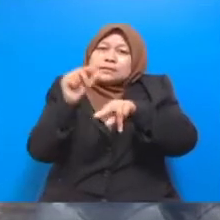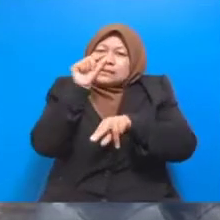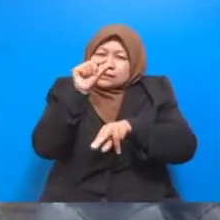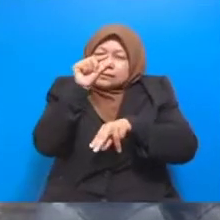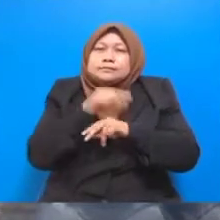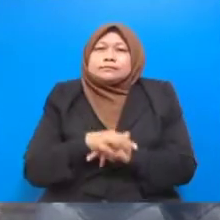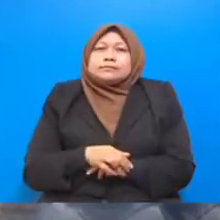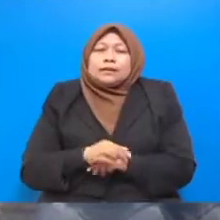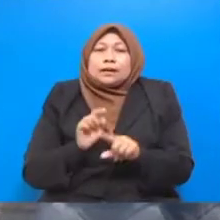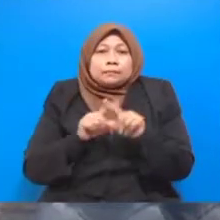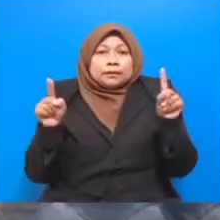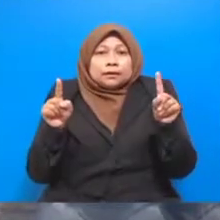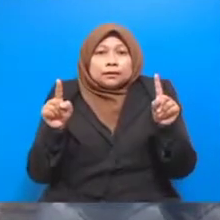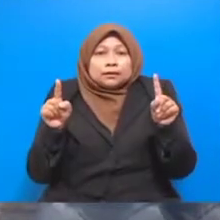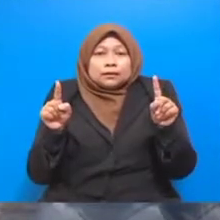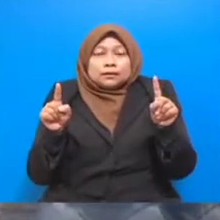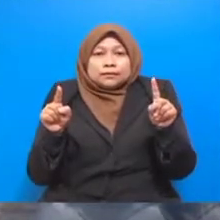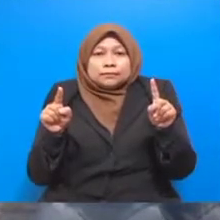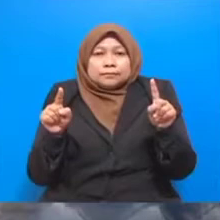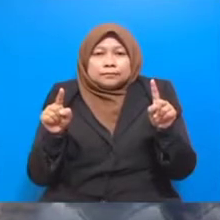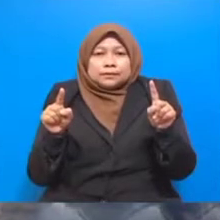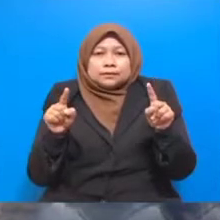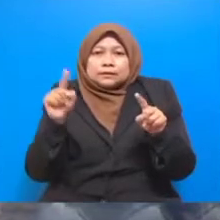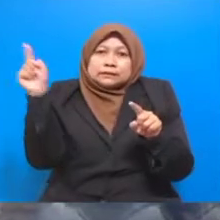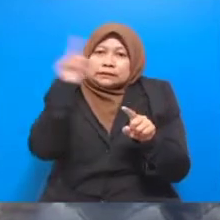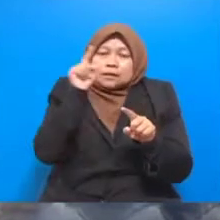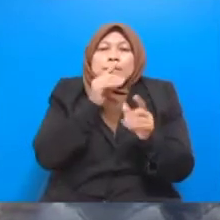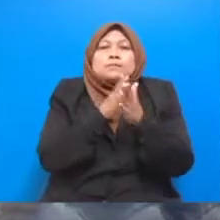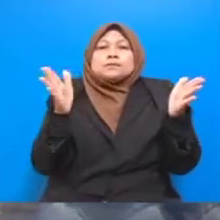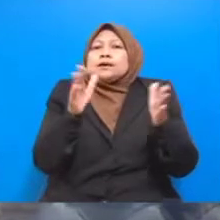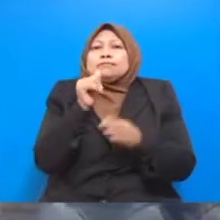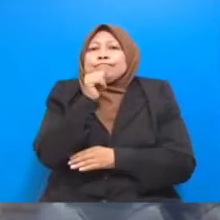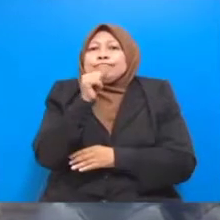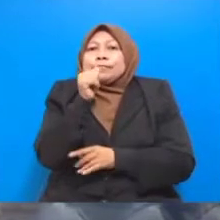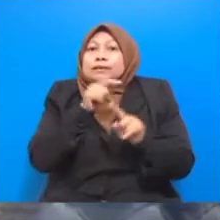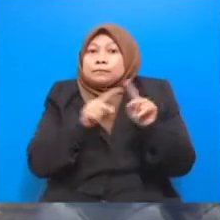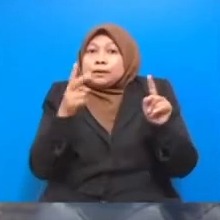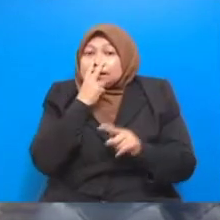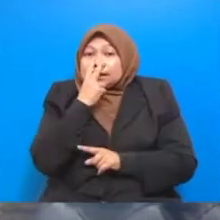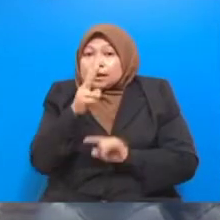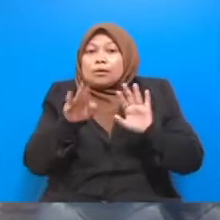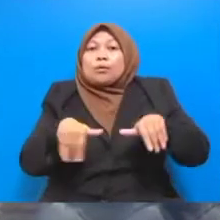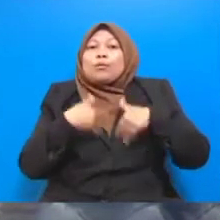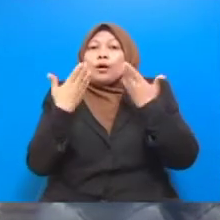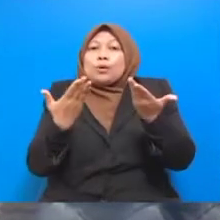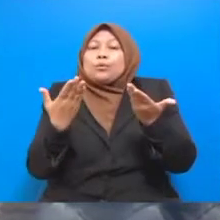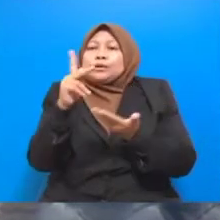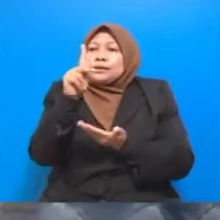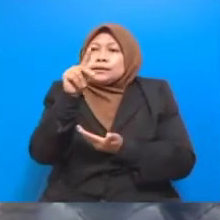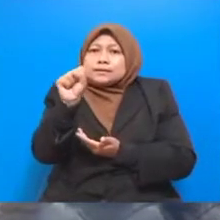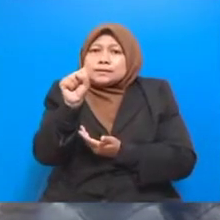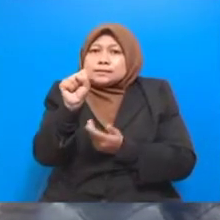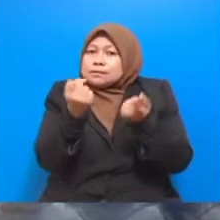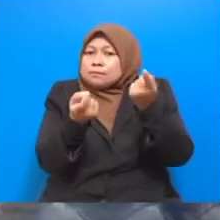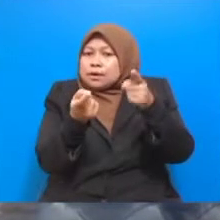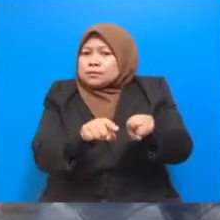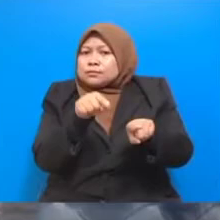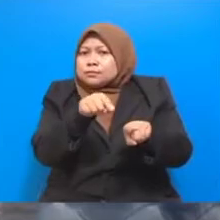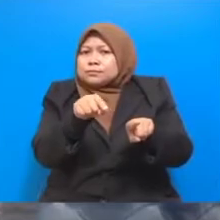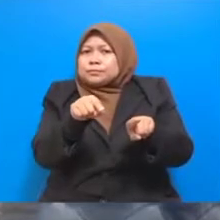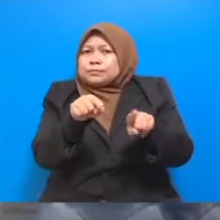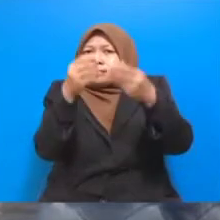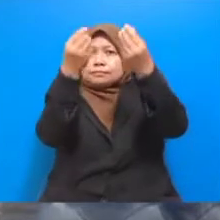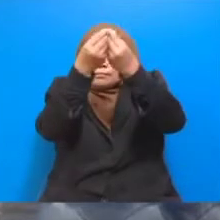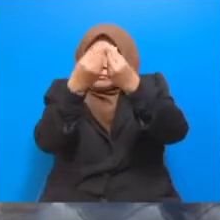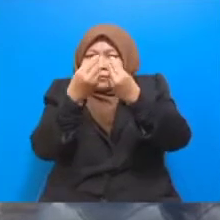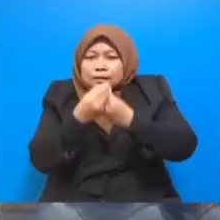peningkatan tetapi tidaklah satu cash yang besar ya yaitu kita tengok bagaimana kisah yang berlaku yaitu